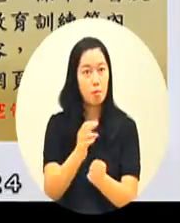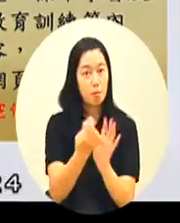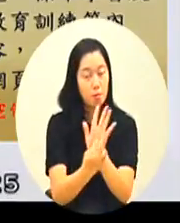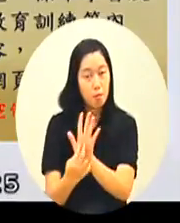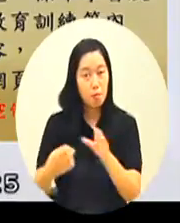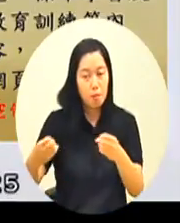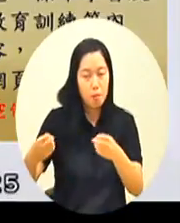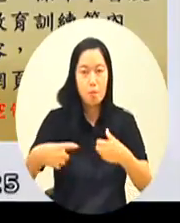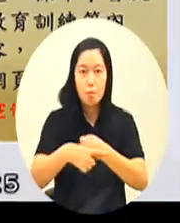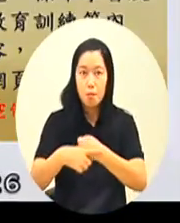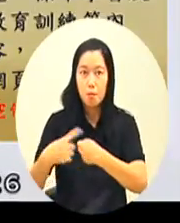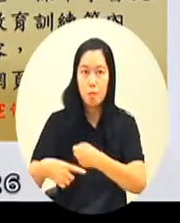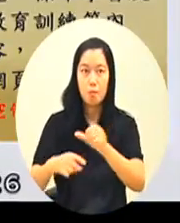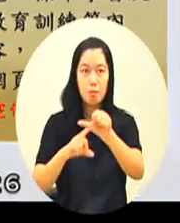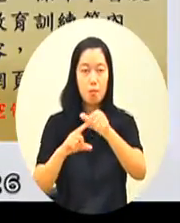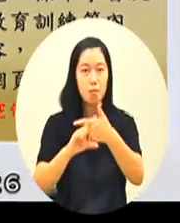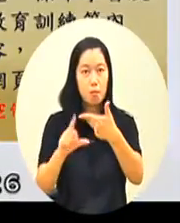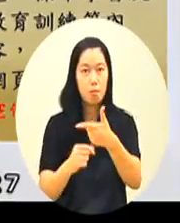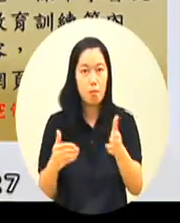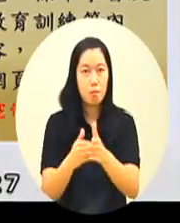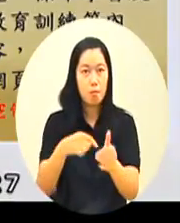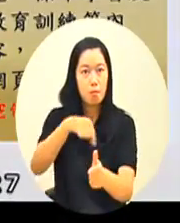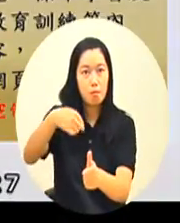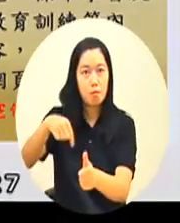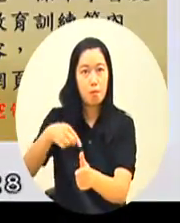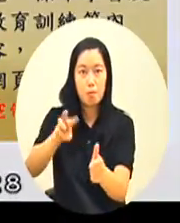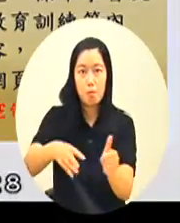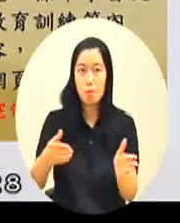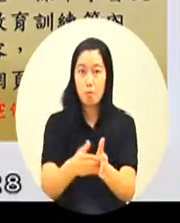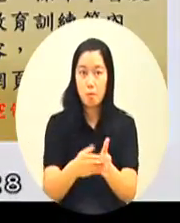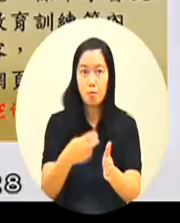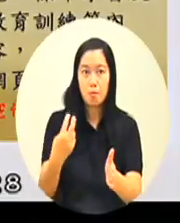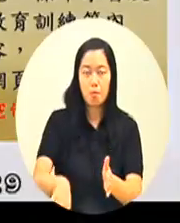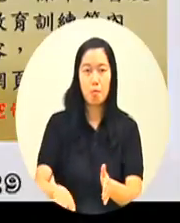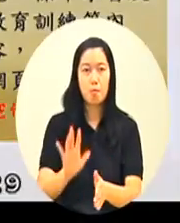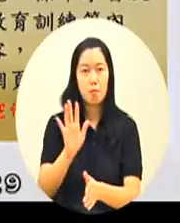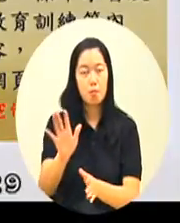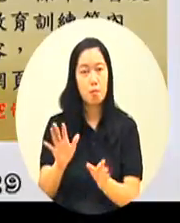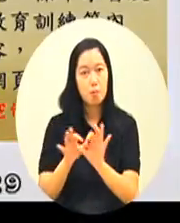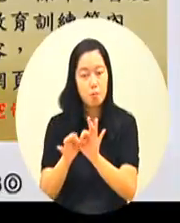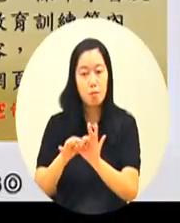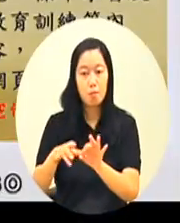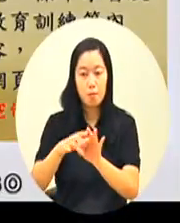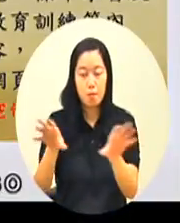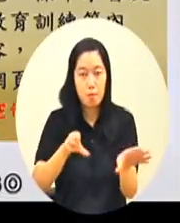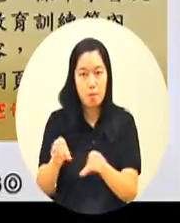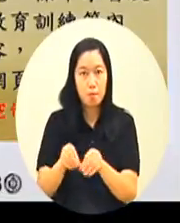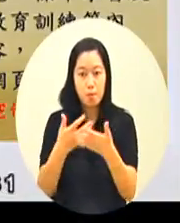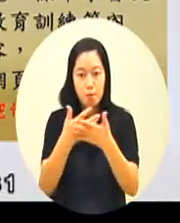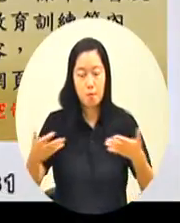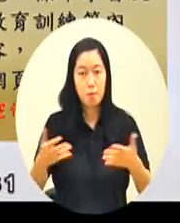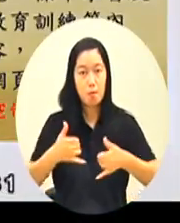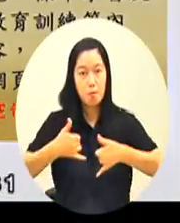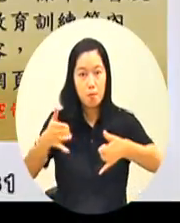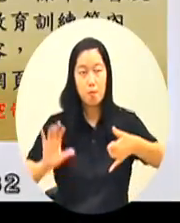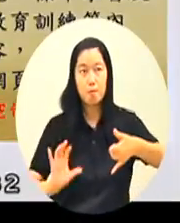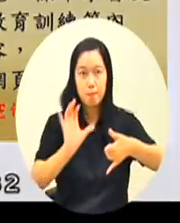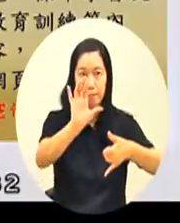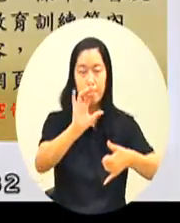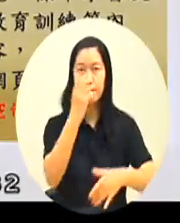那6月完成的教育训练，那也将相关的资料提供在网站上供各机关参